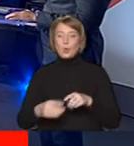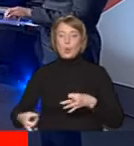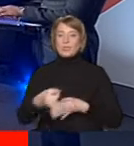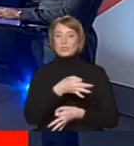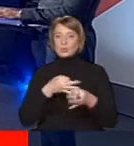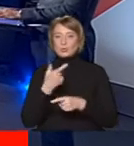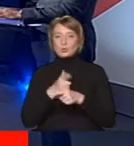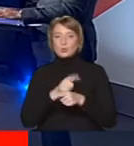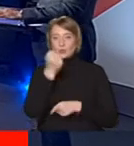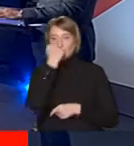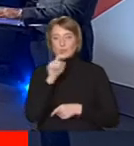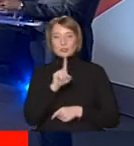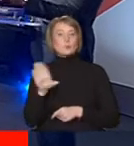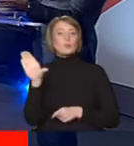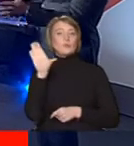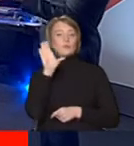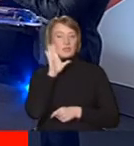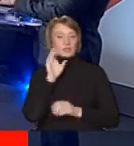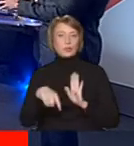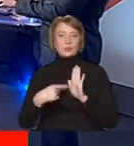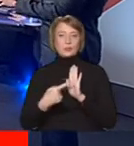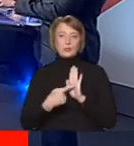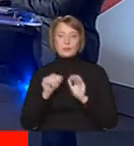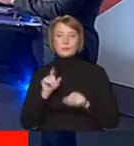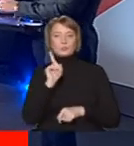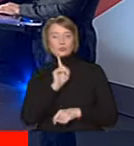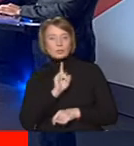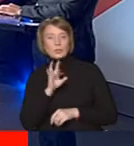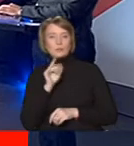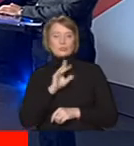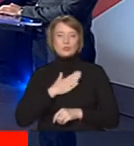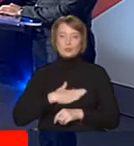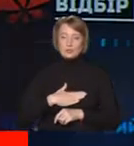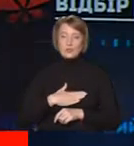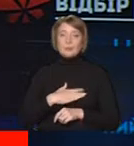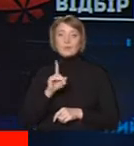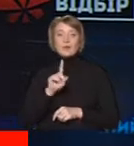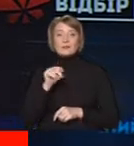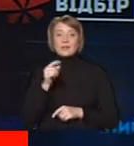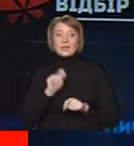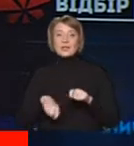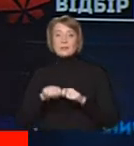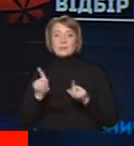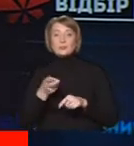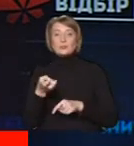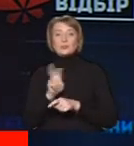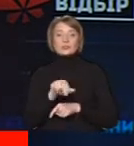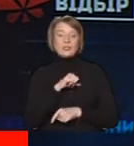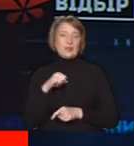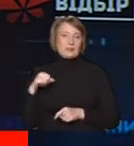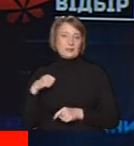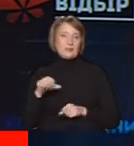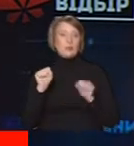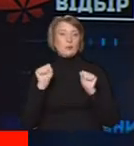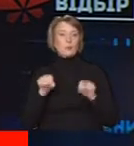дуже вдячний вам, що ви вислухали всі питання, і зручні, можливо, і незручні, дали на них відповіді. Я дякую дуже експертам за те, що ви прийшли, і так само,